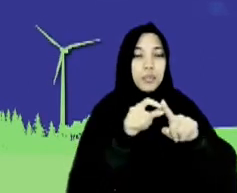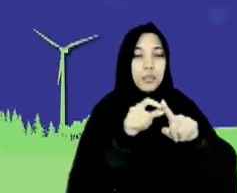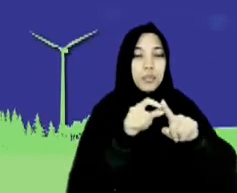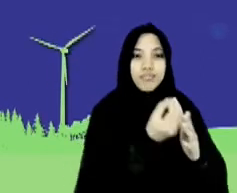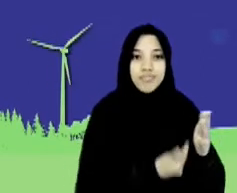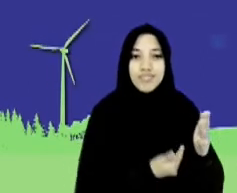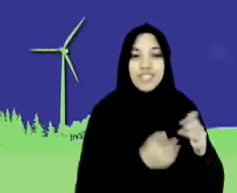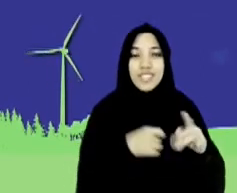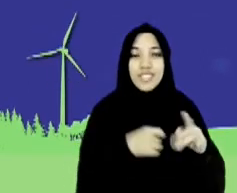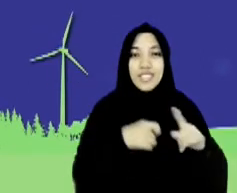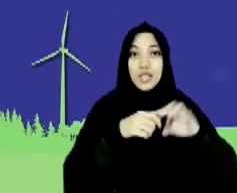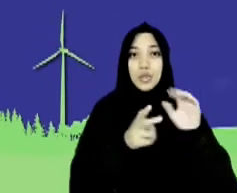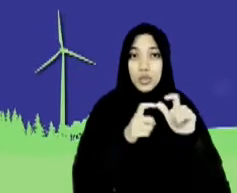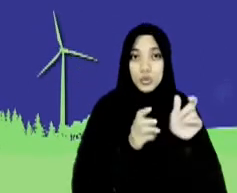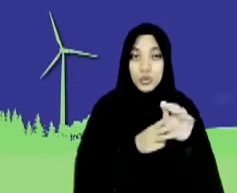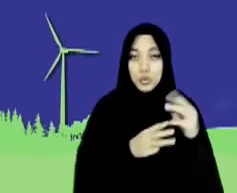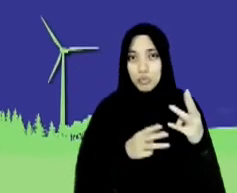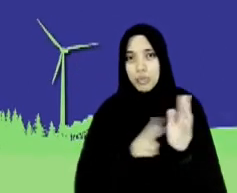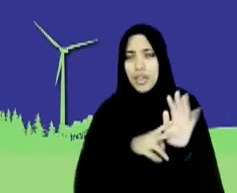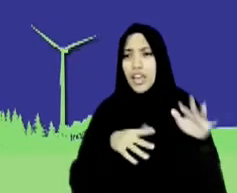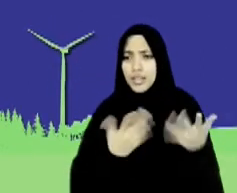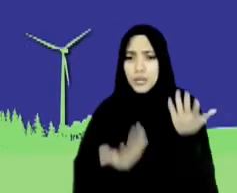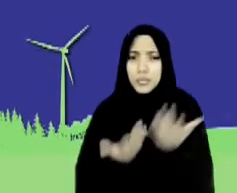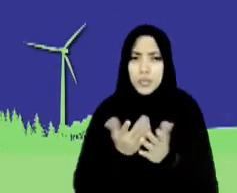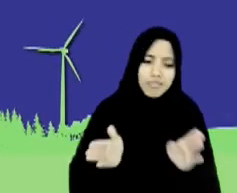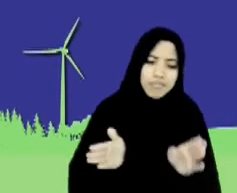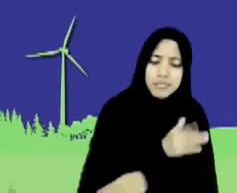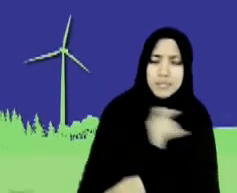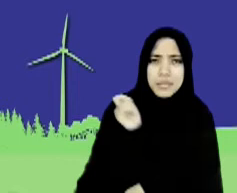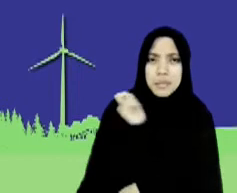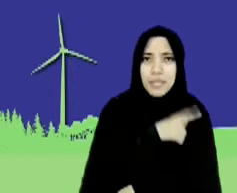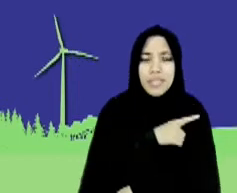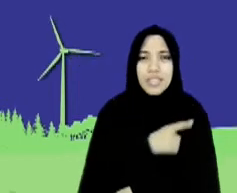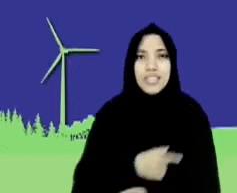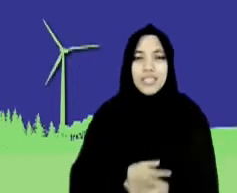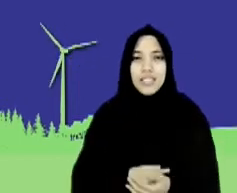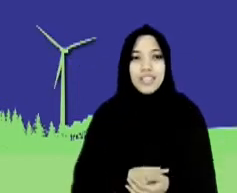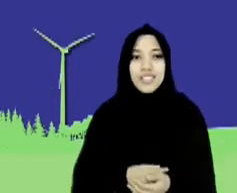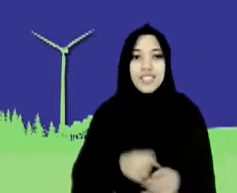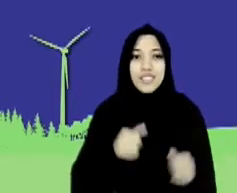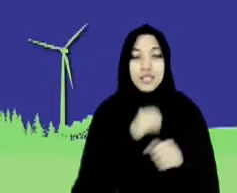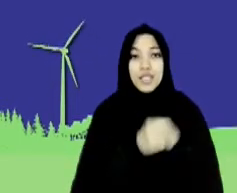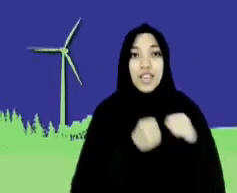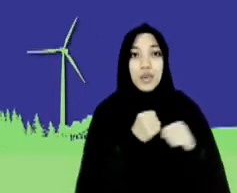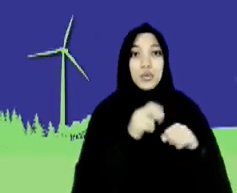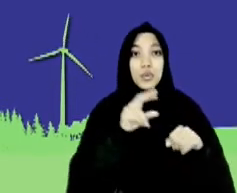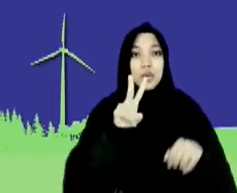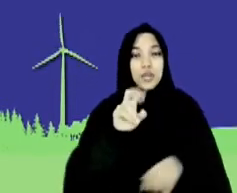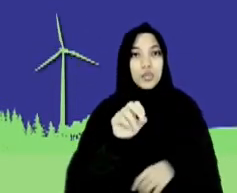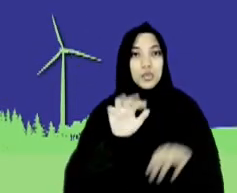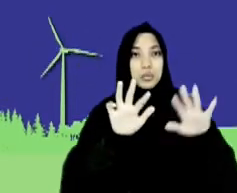lebih cepat tak heran bila eh Kemudian pada tahun 201 dan 2020